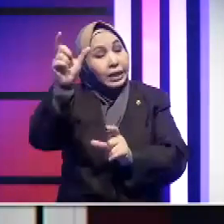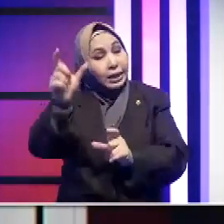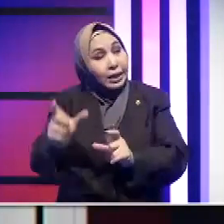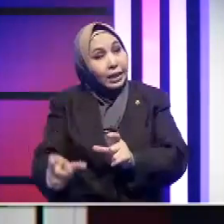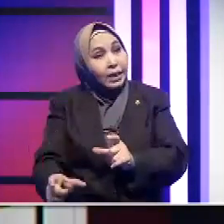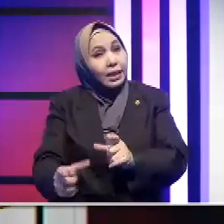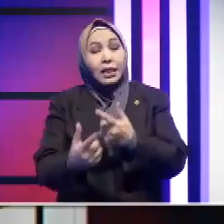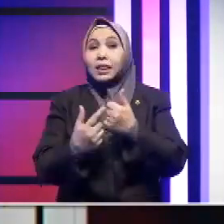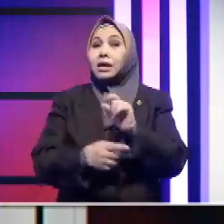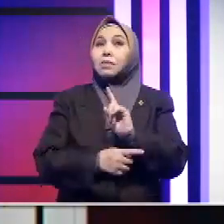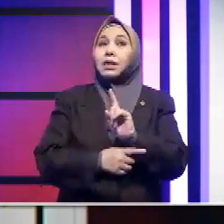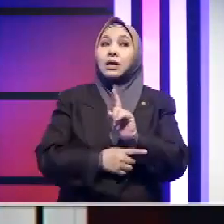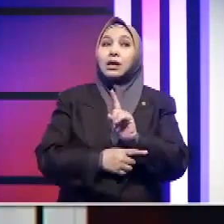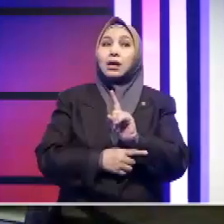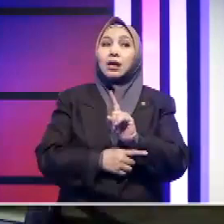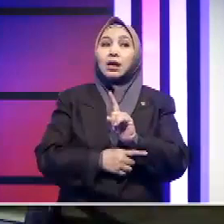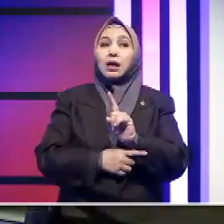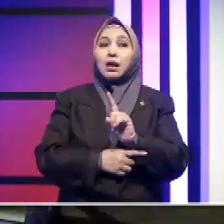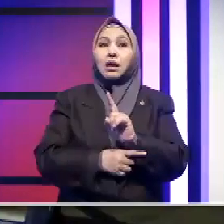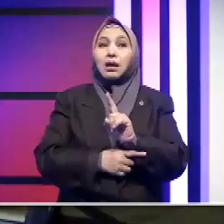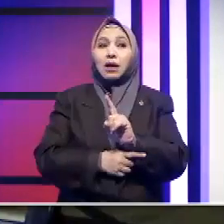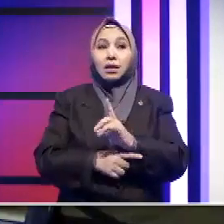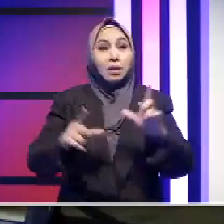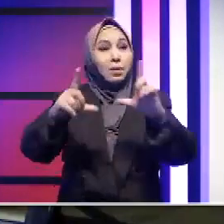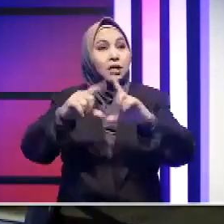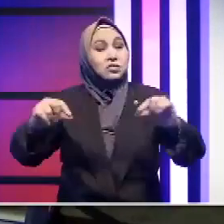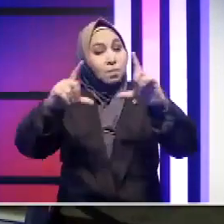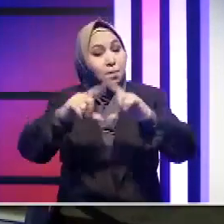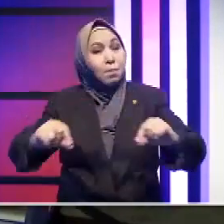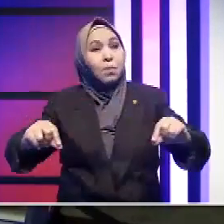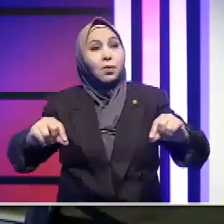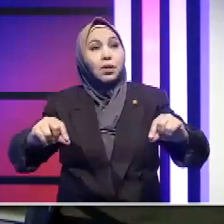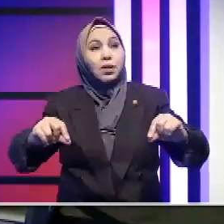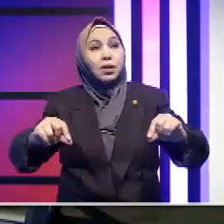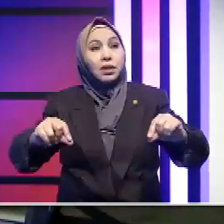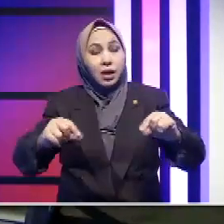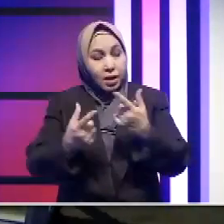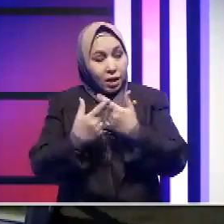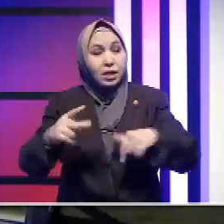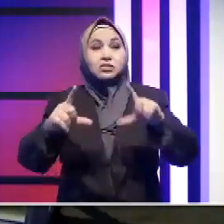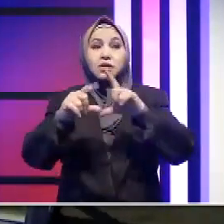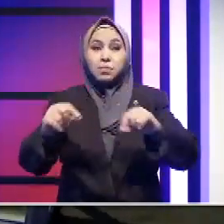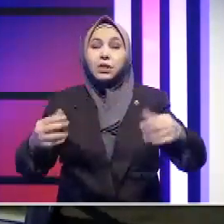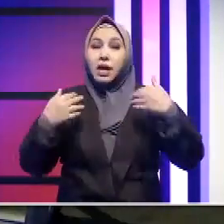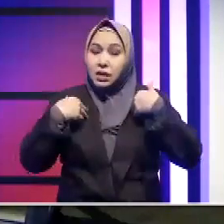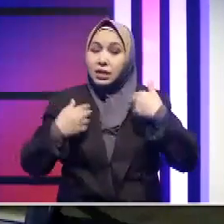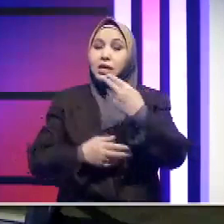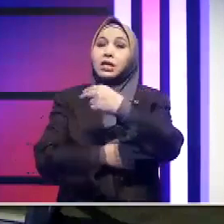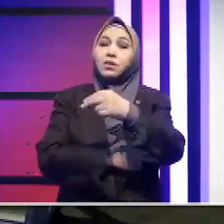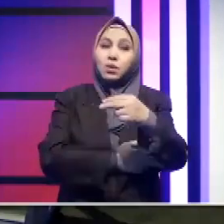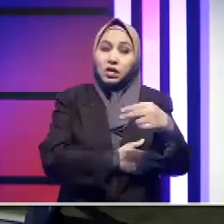mana saja pada Konichiwa Konichiwa Khair daripada jepun Jepangnya yang berada di Indonesia